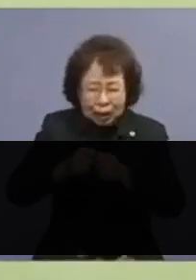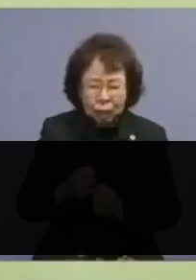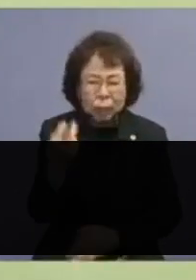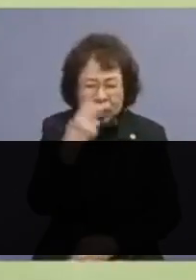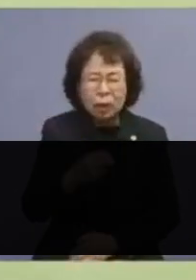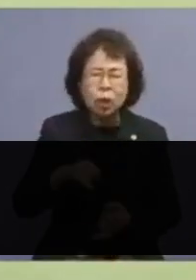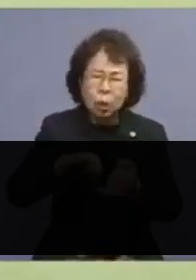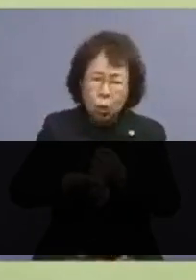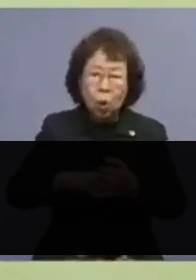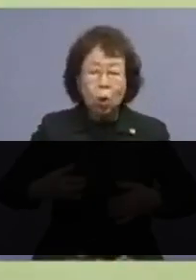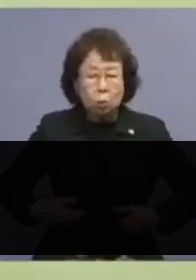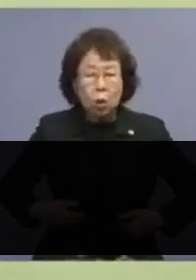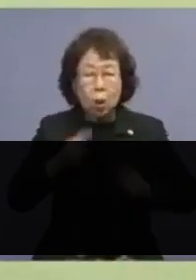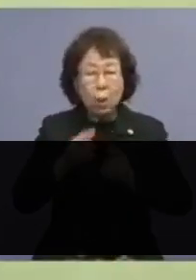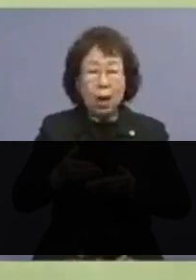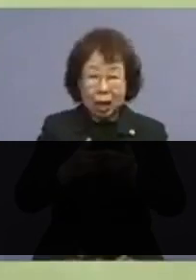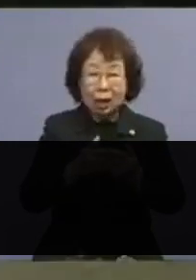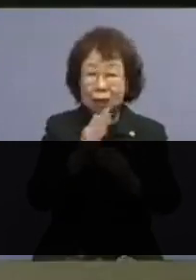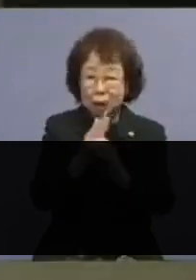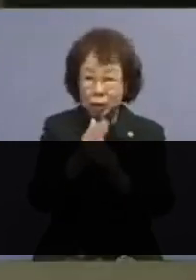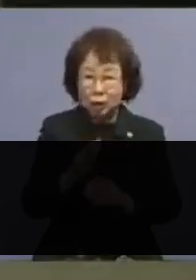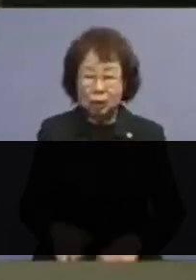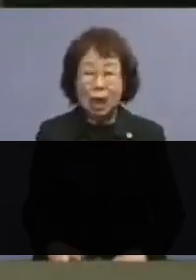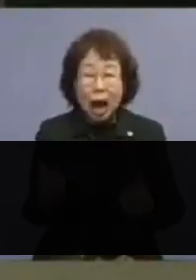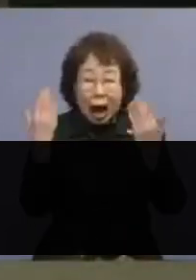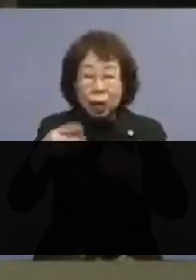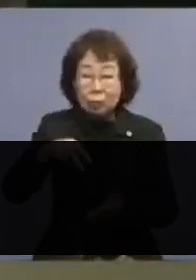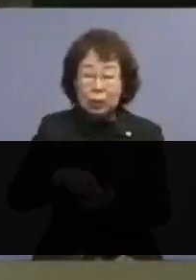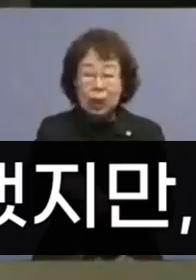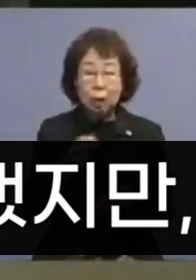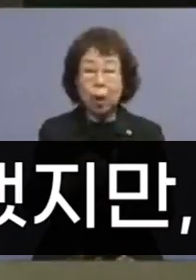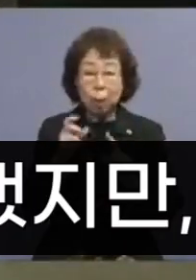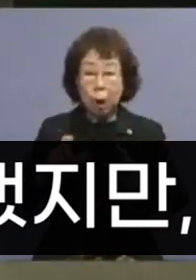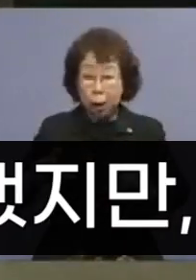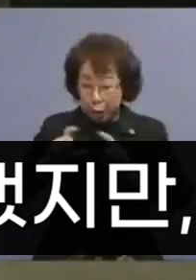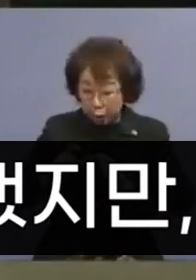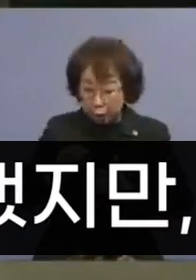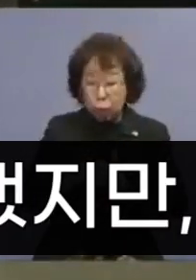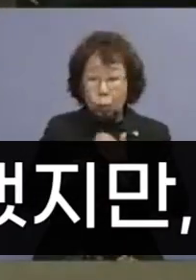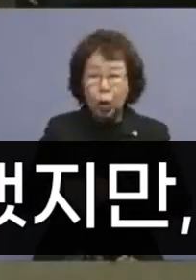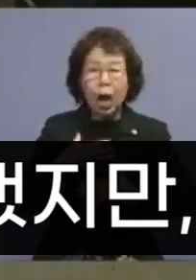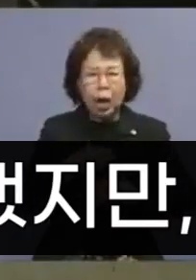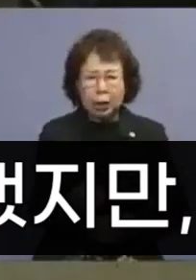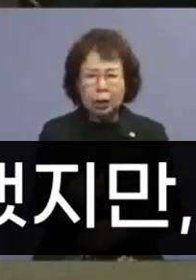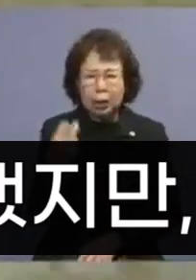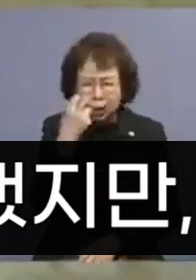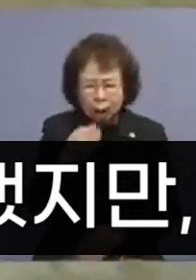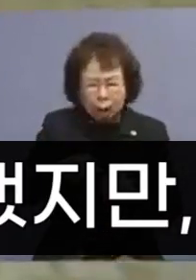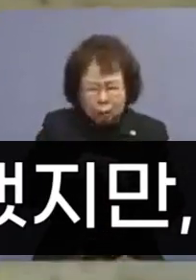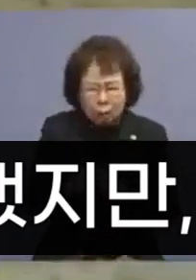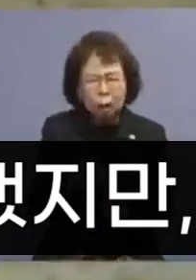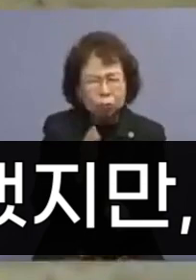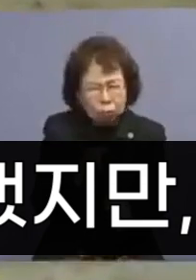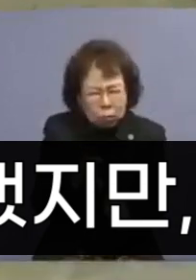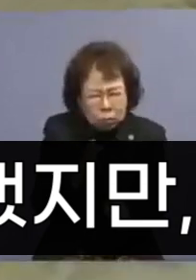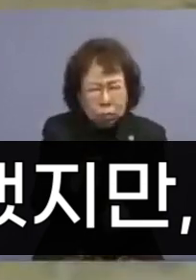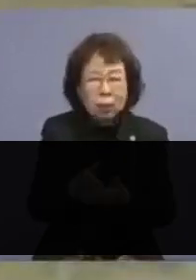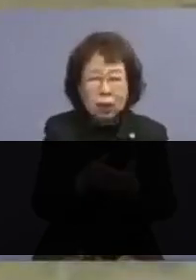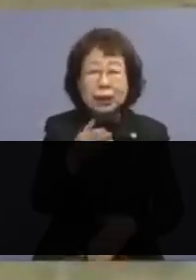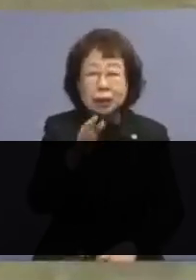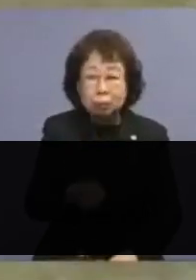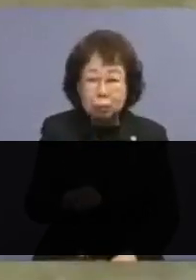진단의 필요성도 지적했습니다 학교 측도 법원 결정 이후 정밀안전진단과 안전 조치를 지속적으로